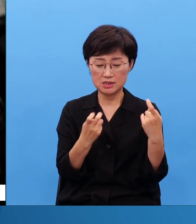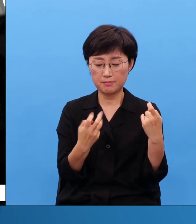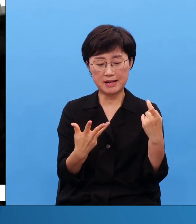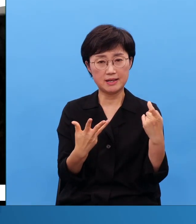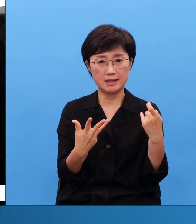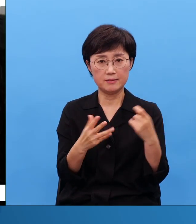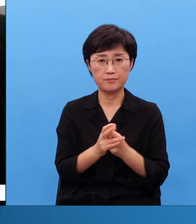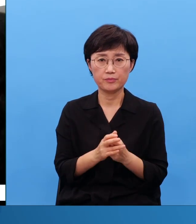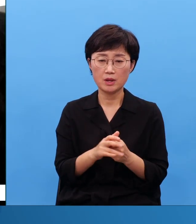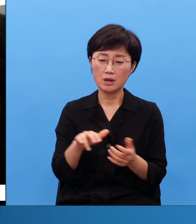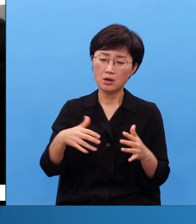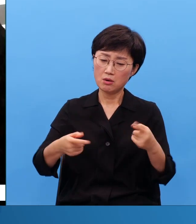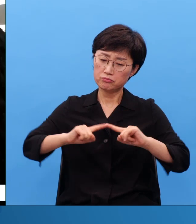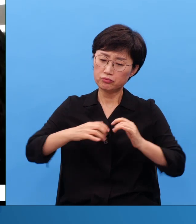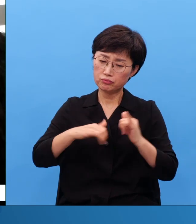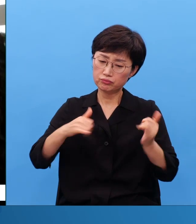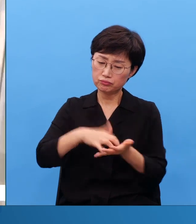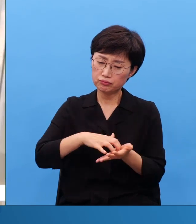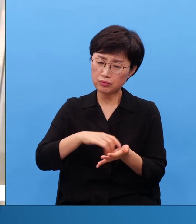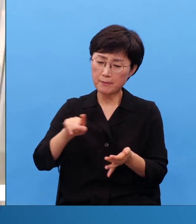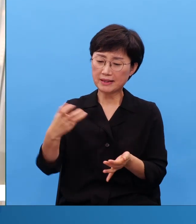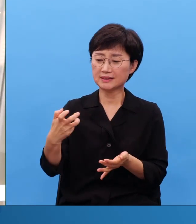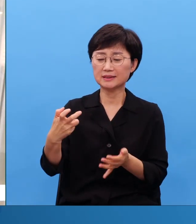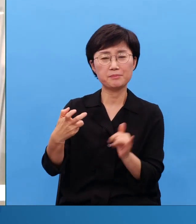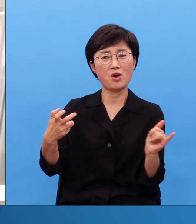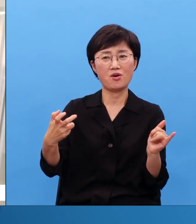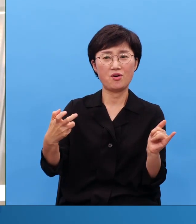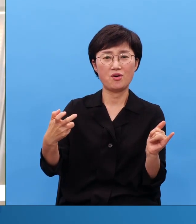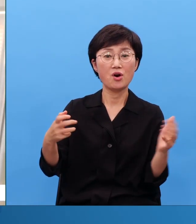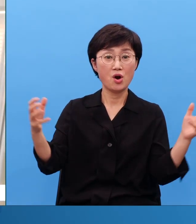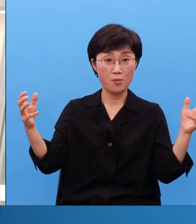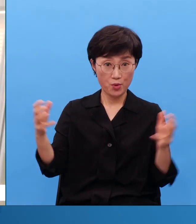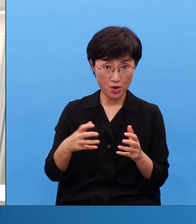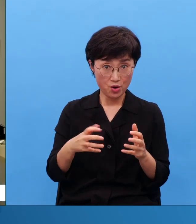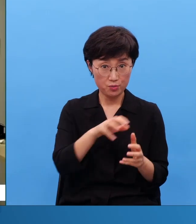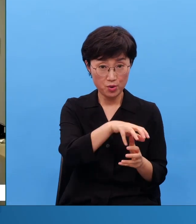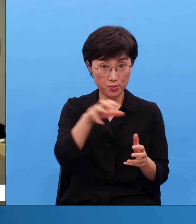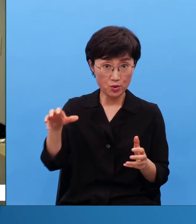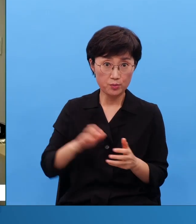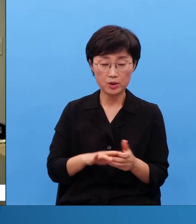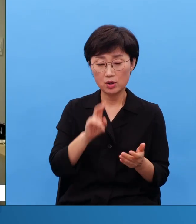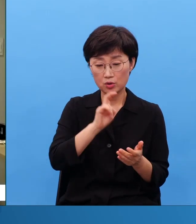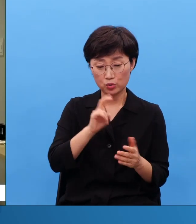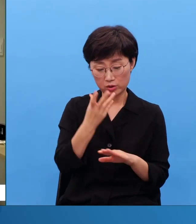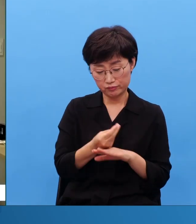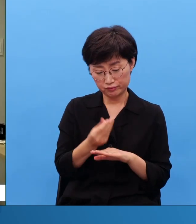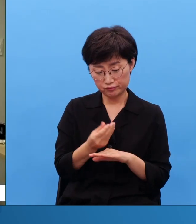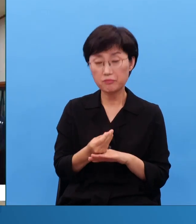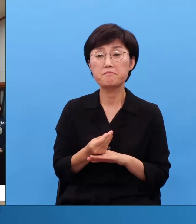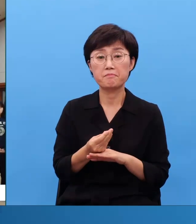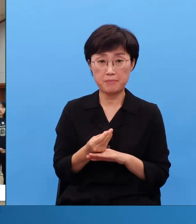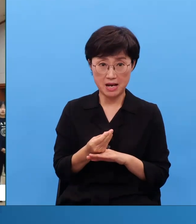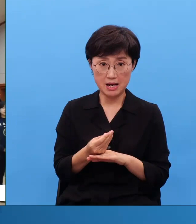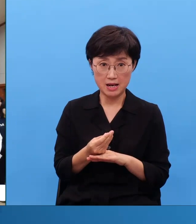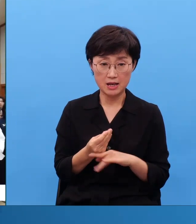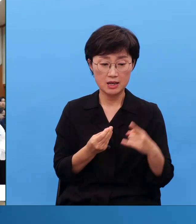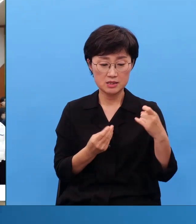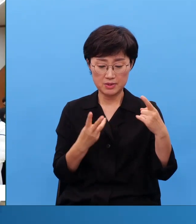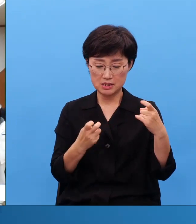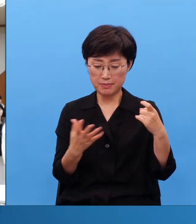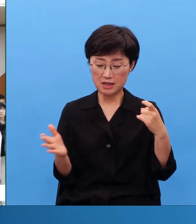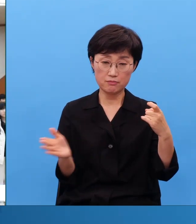모두 170여 명이 참여한 이번 앨범은 237 센터와 덕평 RUTC에서 녹음이 진행됐으며